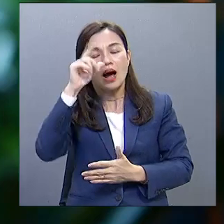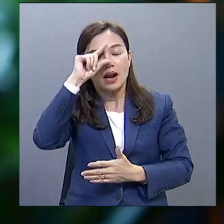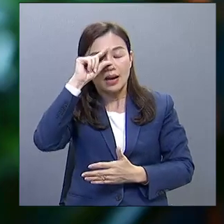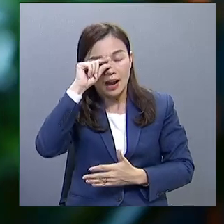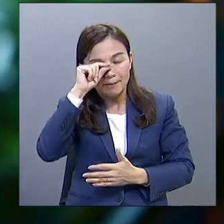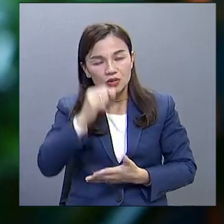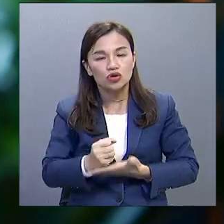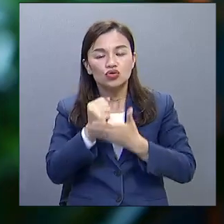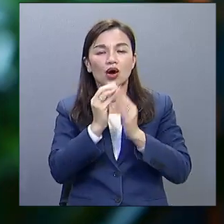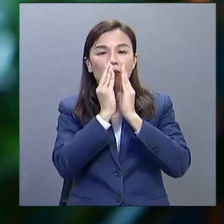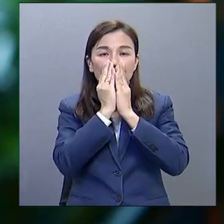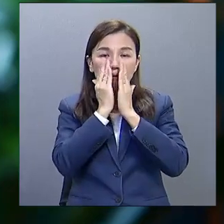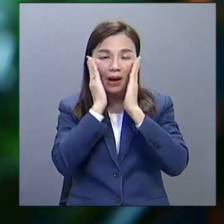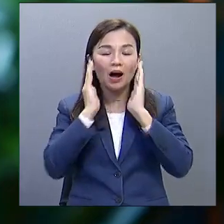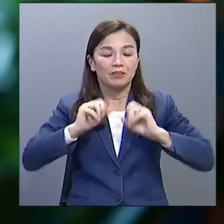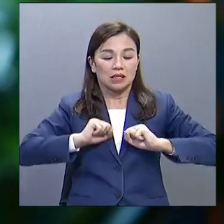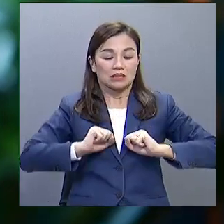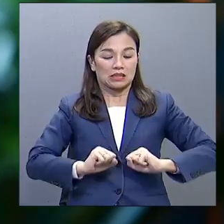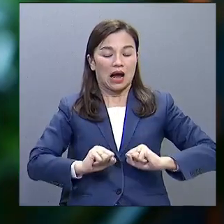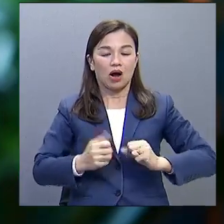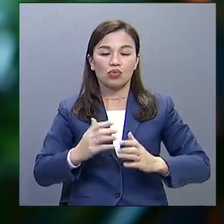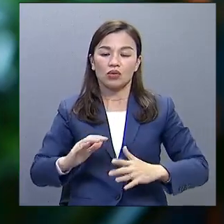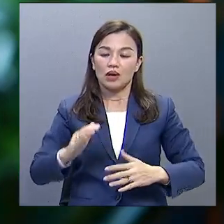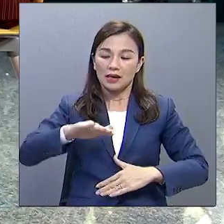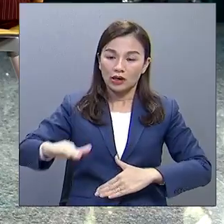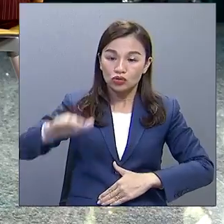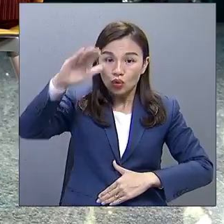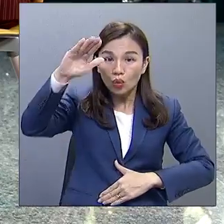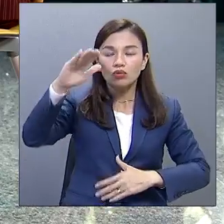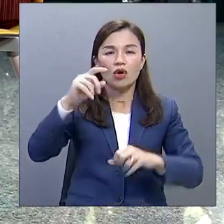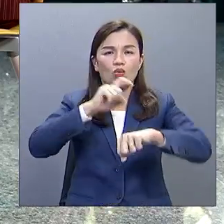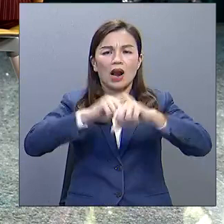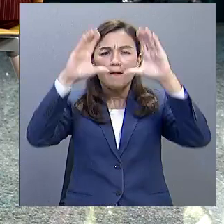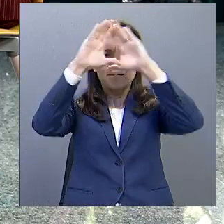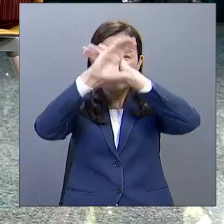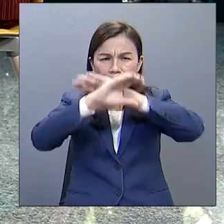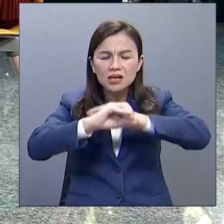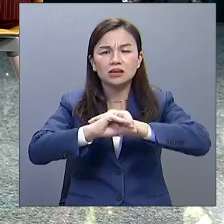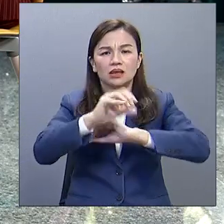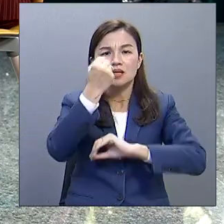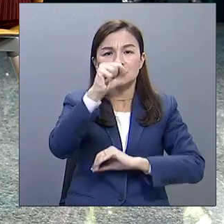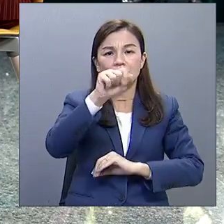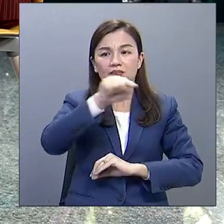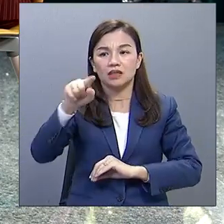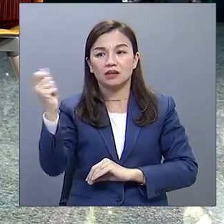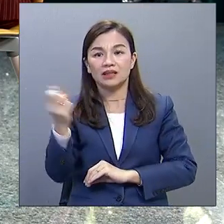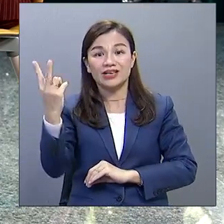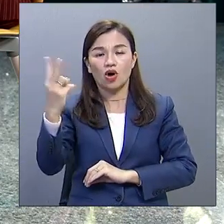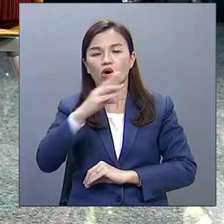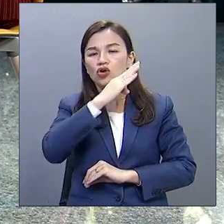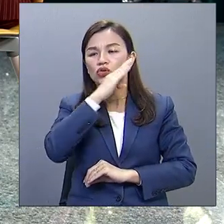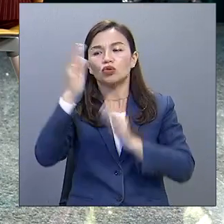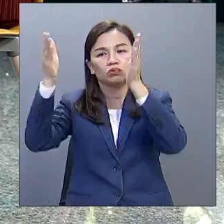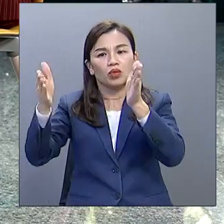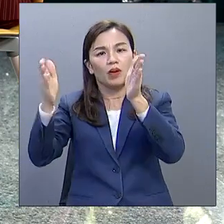แห่งความอ่อนเยาว์ฟื้นฟูต่างๆมันจะหลั่งประมาณสัก4ทุ่มถึงตี2เพราะฉะนั้นเนี่ยถ้าเราไม่ได้นอนในช่วงเวลานั้นเนี่ยฮอร์โมนที่ช่